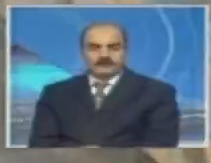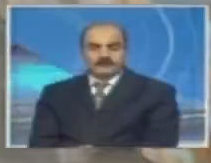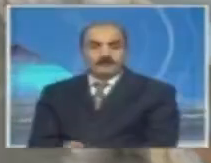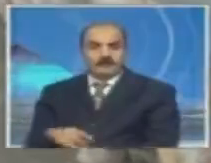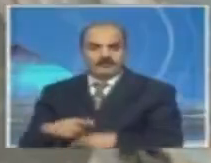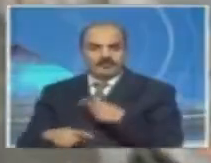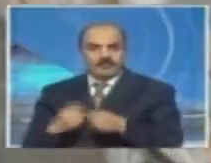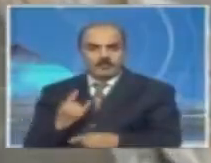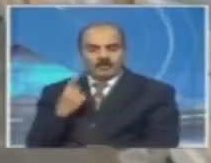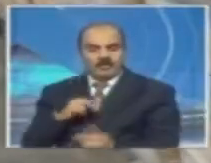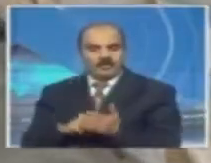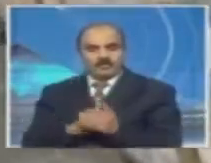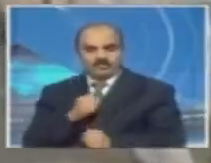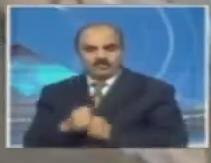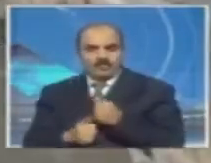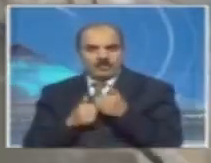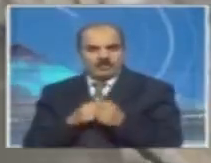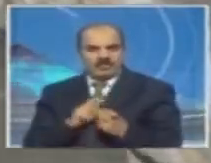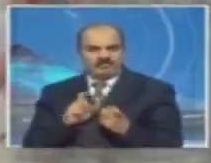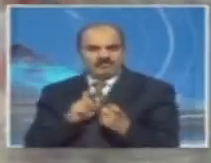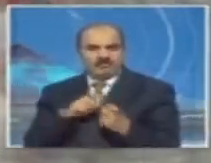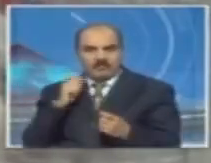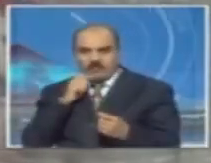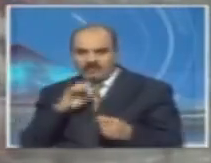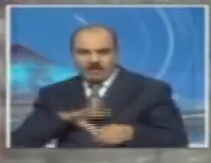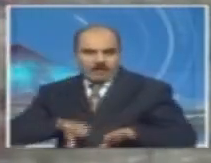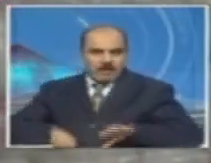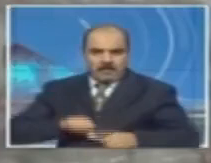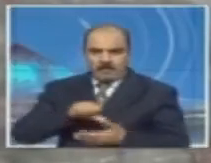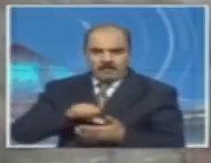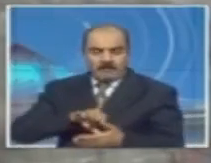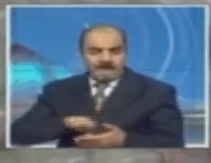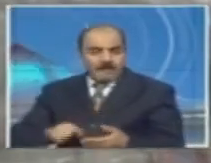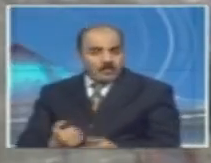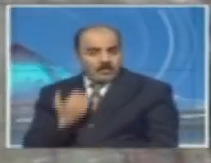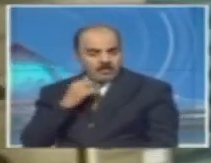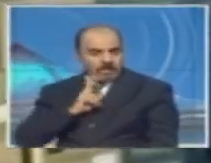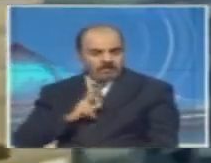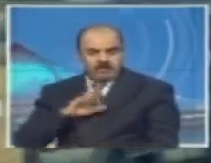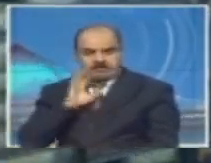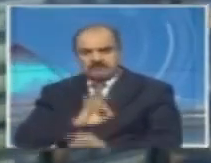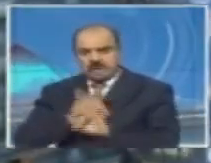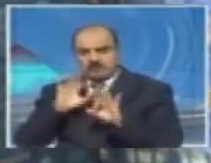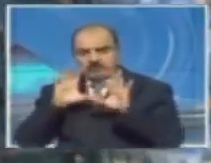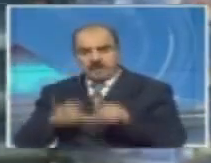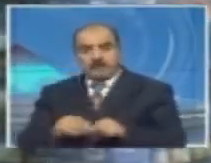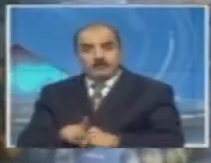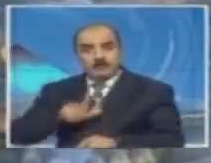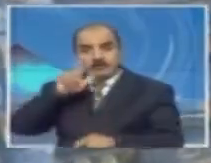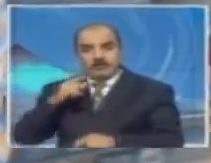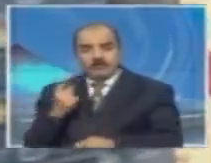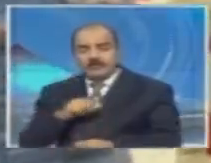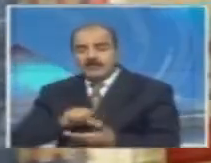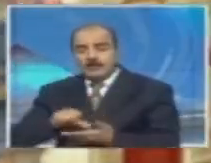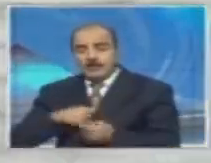تواصل وزارة الداخلية جهودها للتصدي لكافة الجرائم التموينية. في هذا الإطار تمكنت الإدارة العامة لشرطة